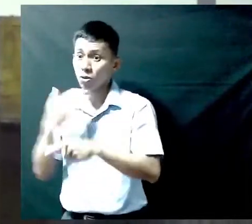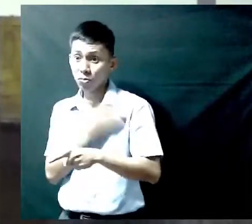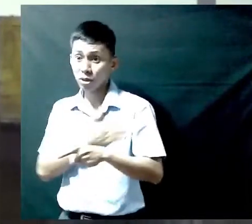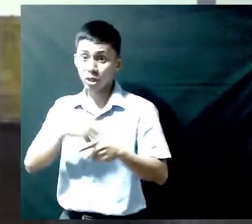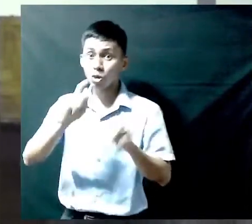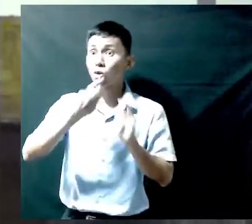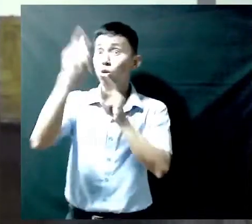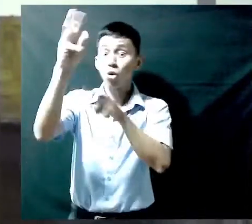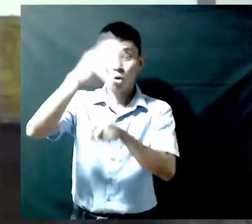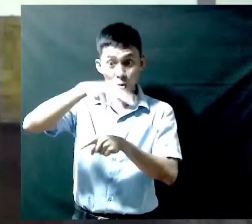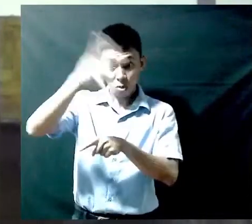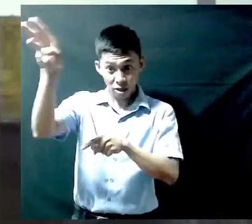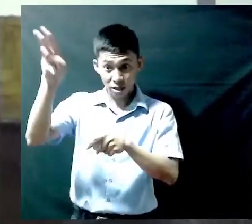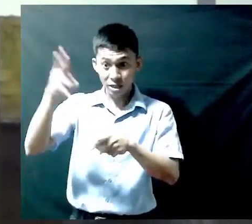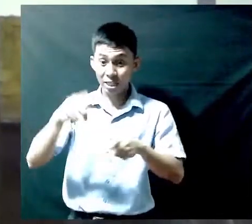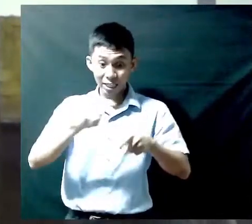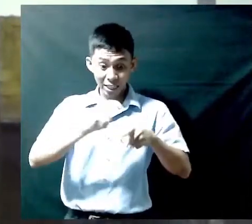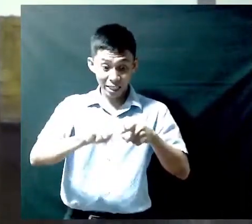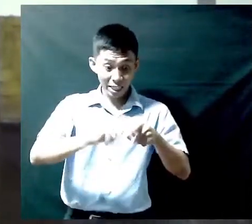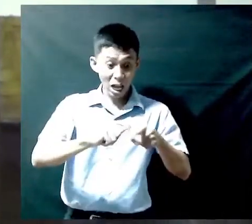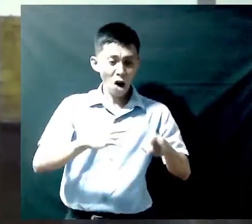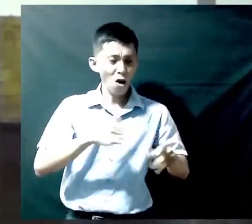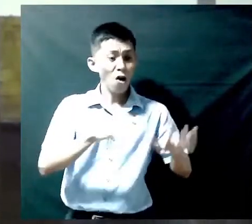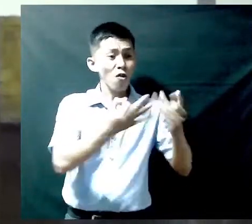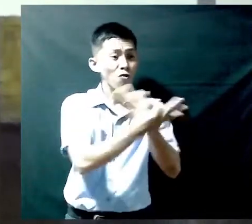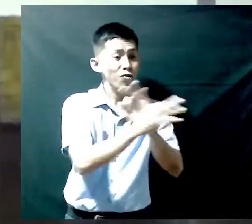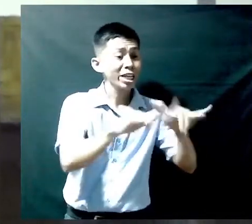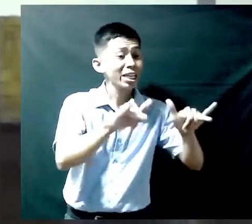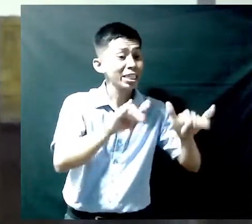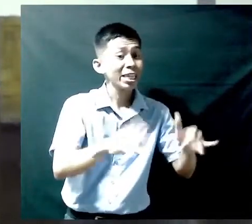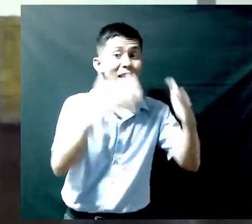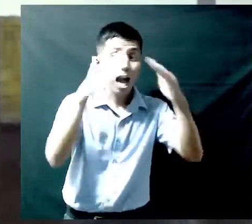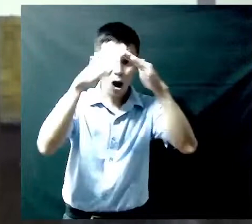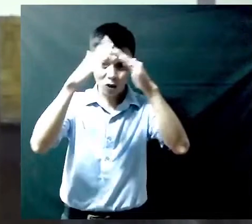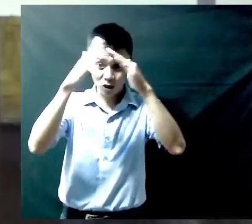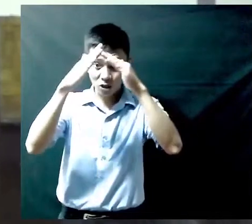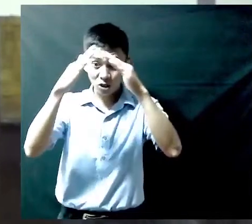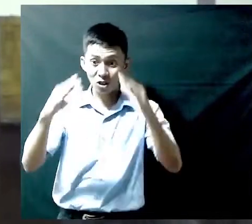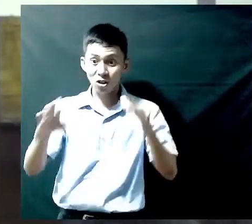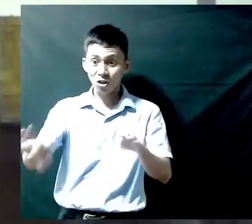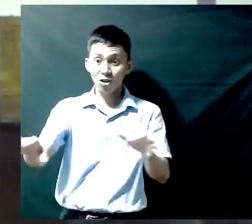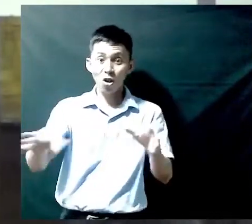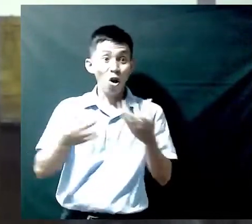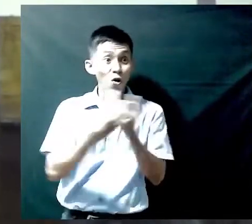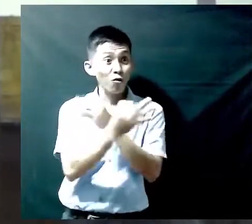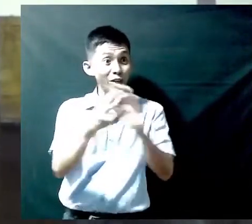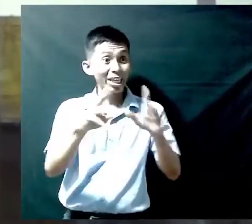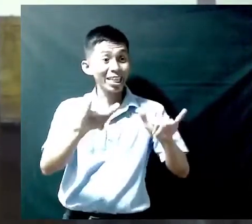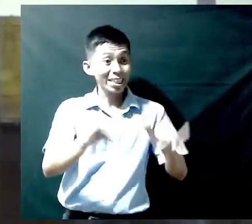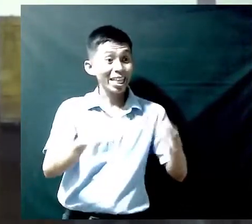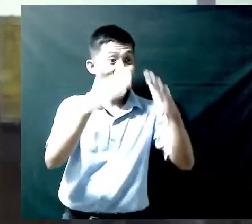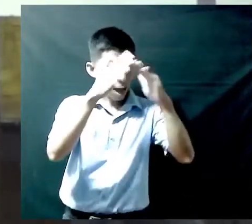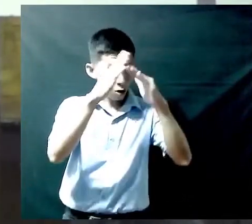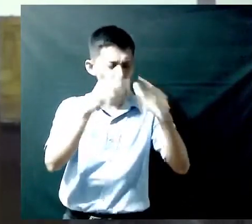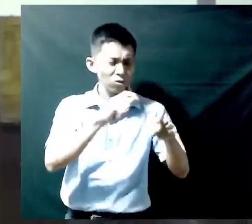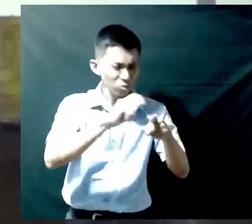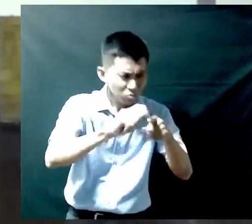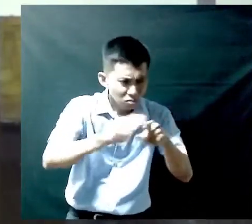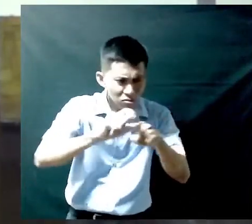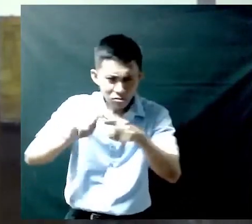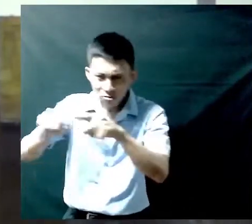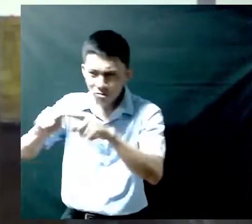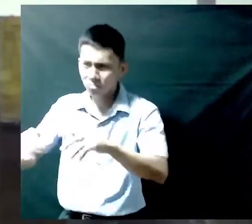Manila, doon kayo tumira sa akin, I will train you. Libre po ang board and lodging, libre pagkain,